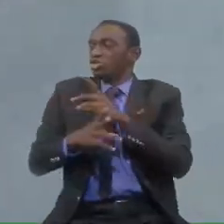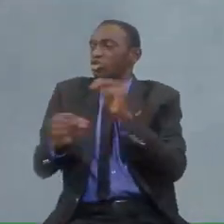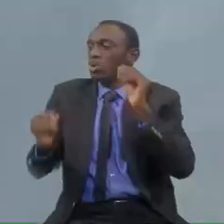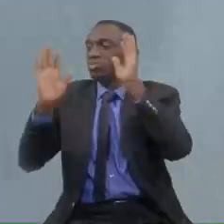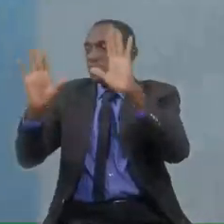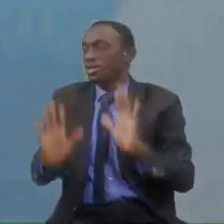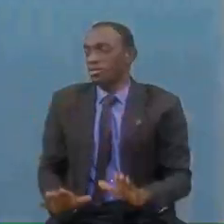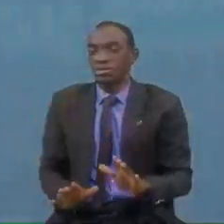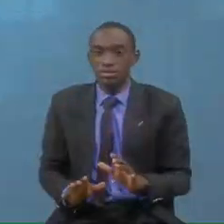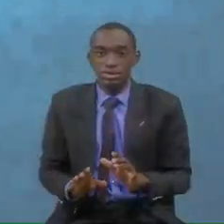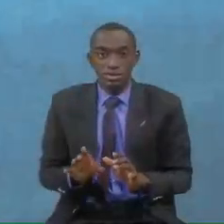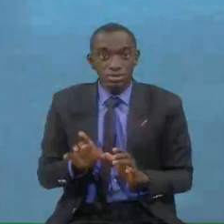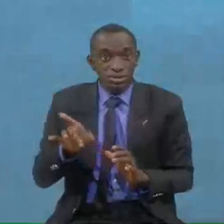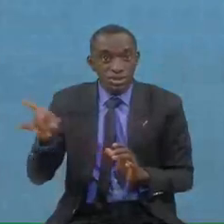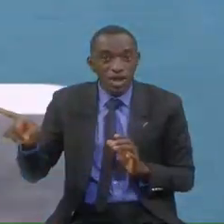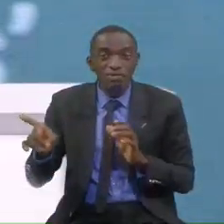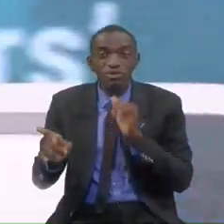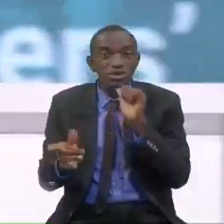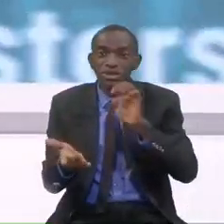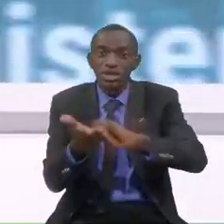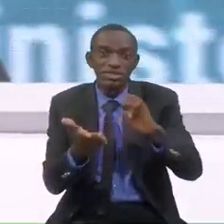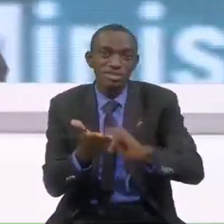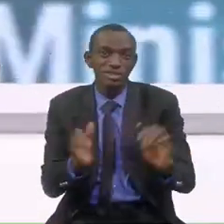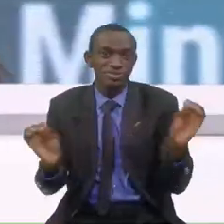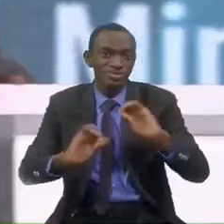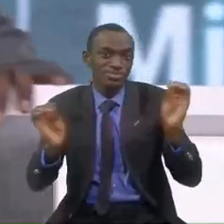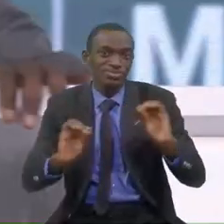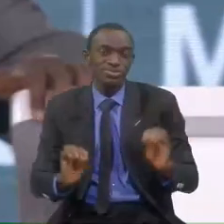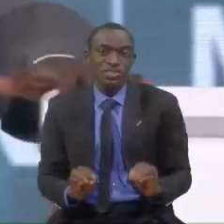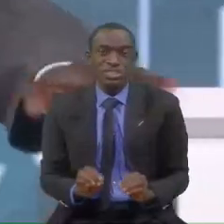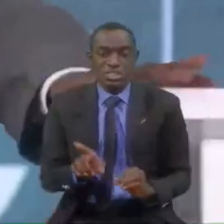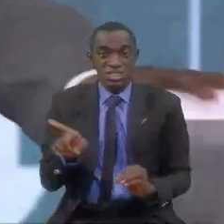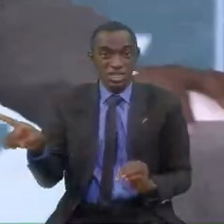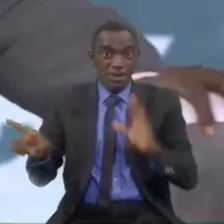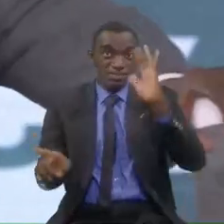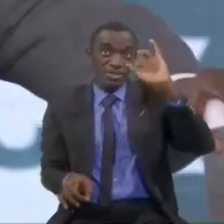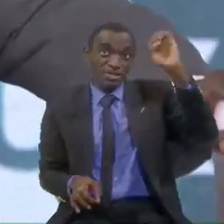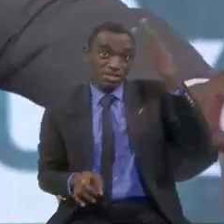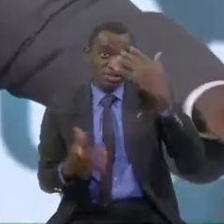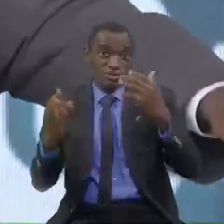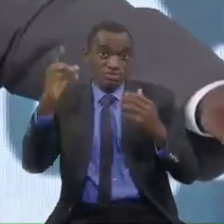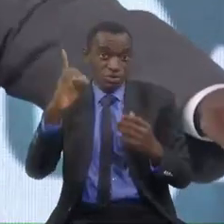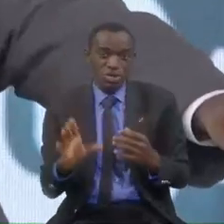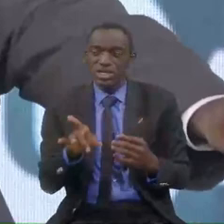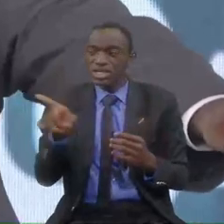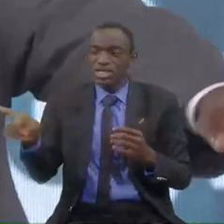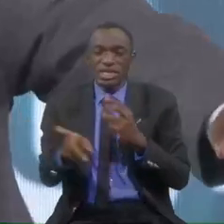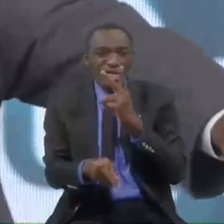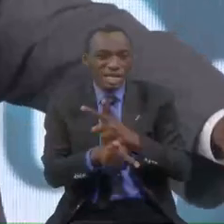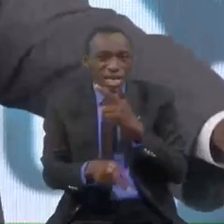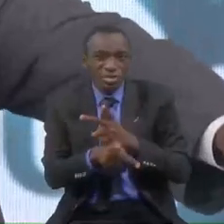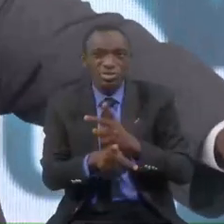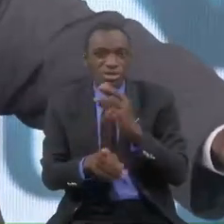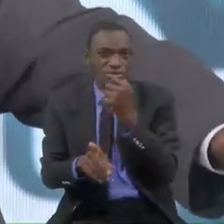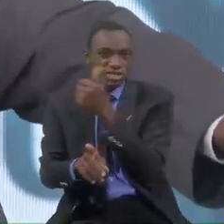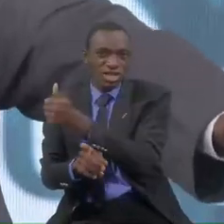pas de miracle. Non, je n'ai pas dit ça. Par la grâce de Dieu, alors je me suis gardé nourri par